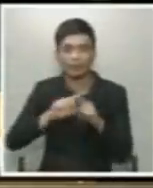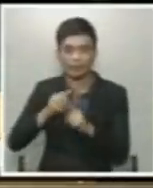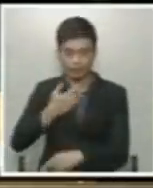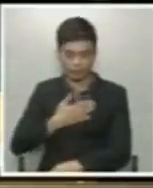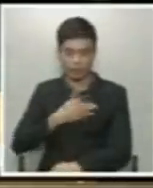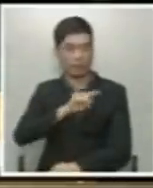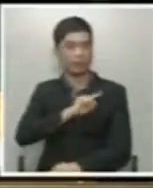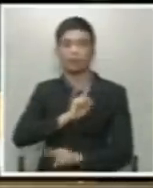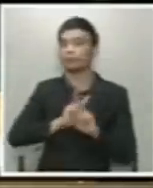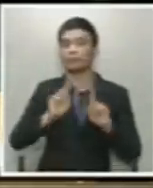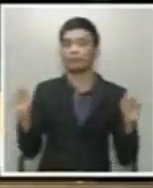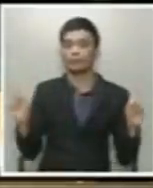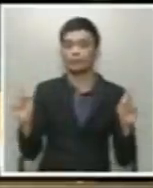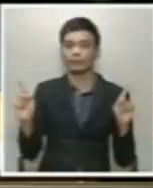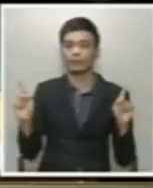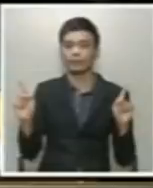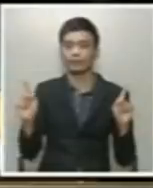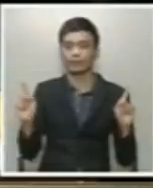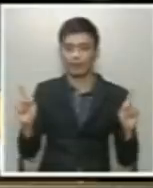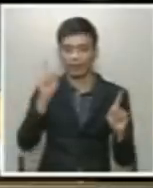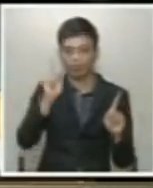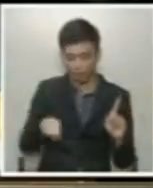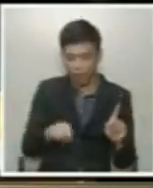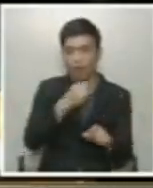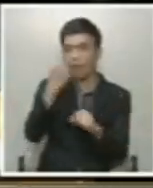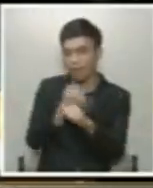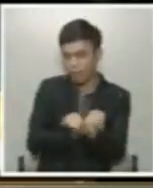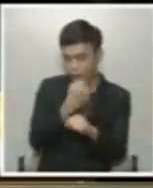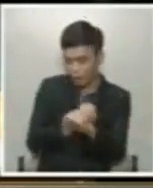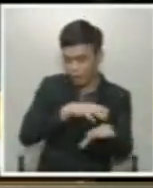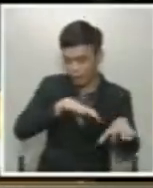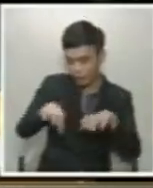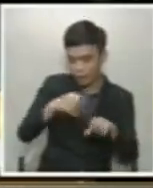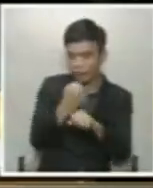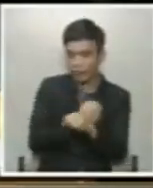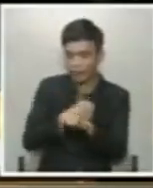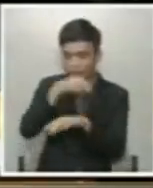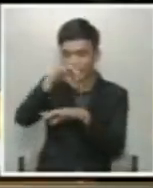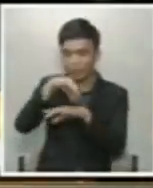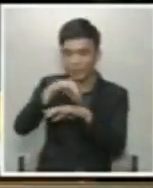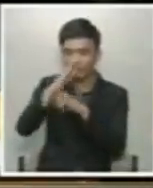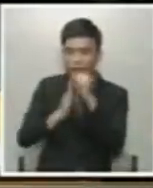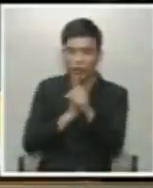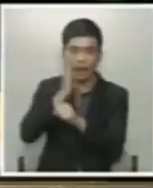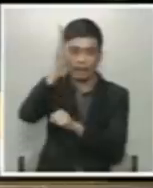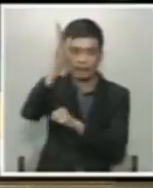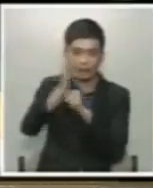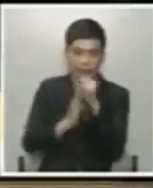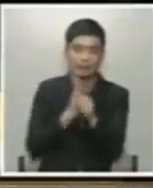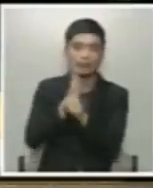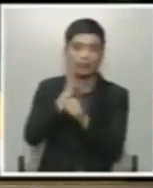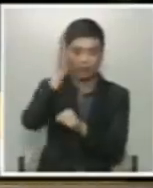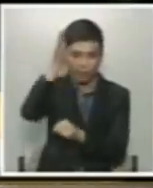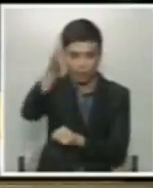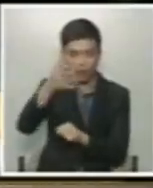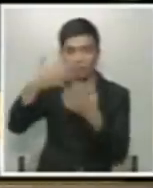อบนะครับซึ่งจะต้องจัดฝึกถึง 500,000 ตำแหน่งใน4ปีข้างหน้ามีอุตสาหกรรม